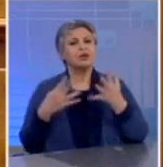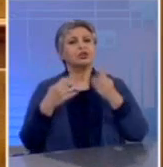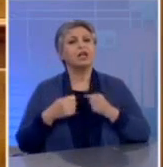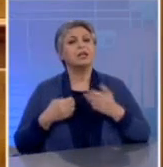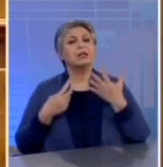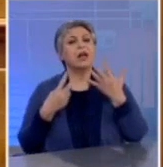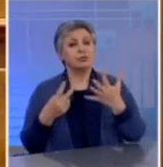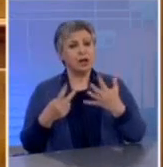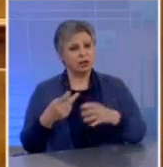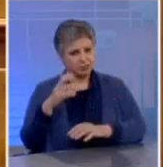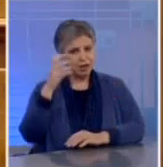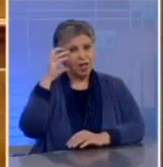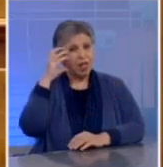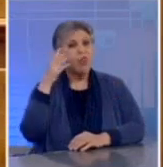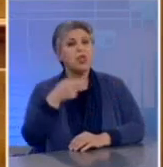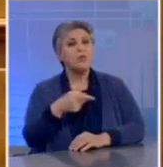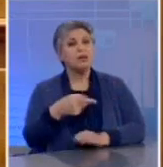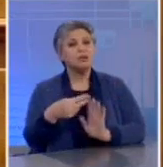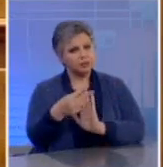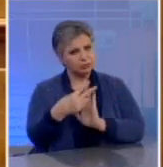Δαβάκη? Να σας διαβάσω εγώ.